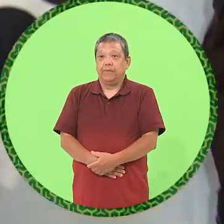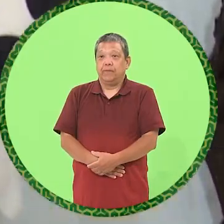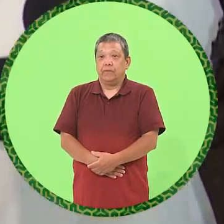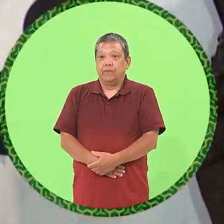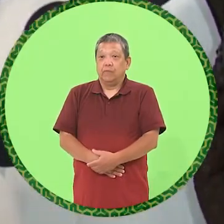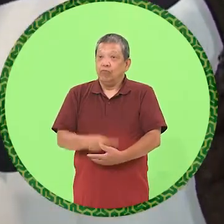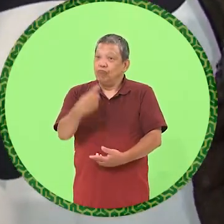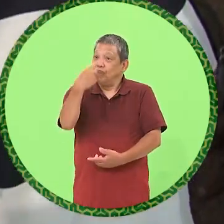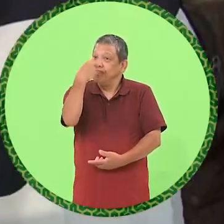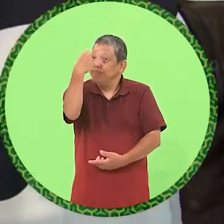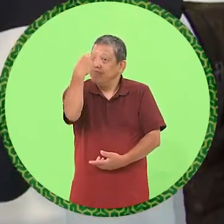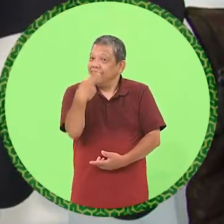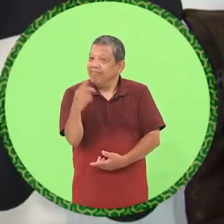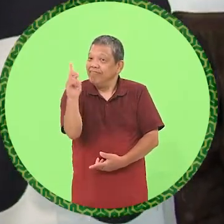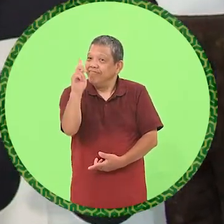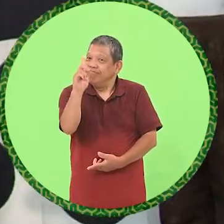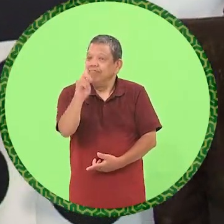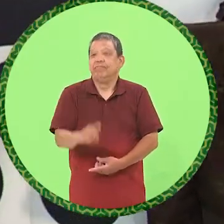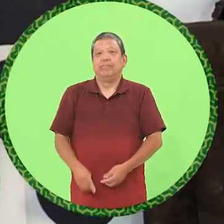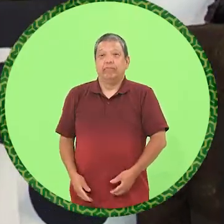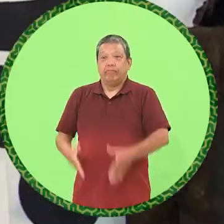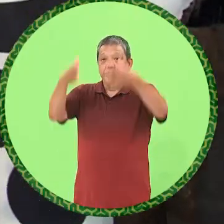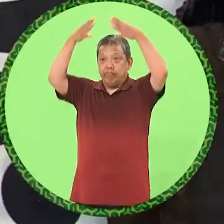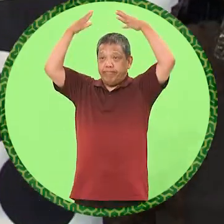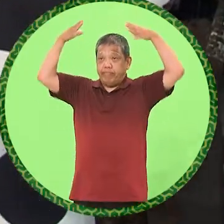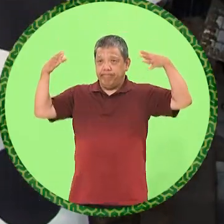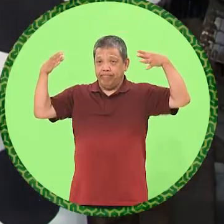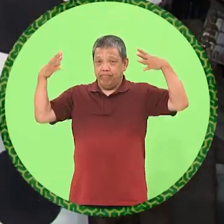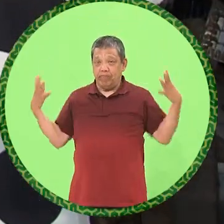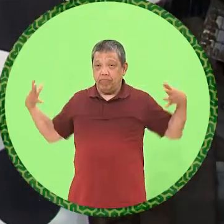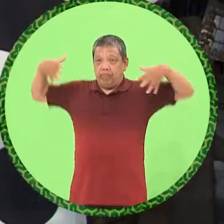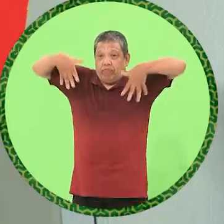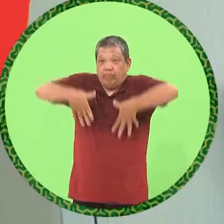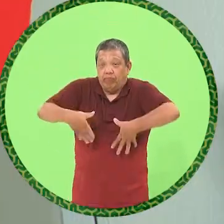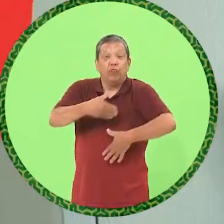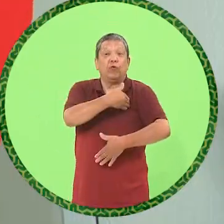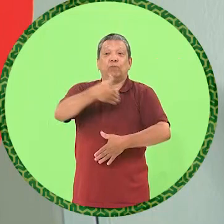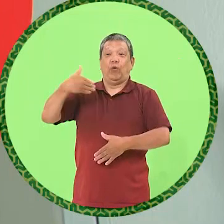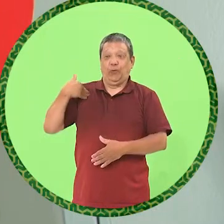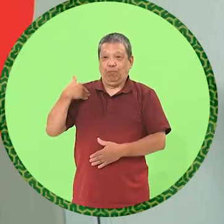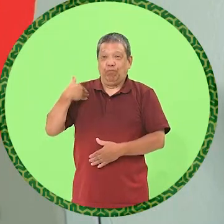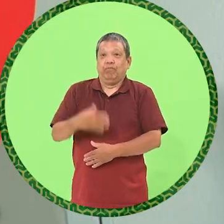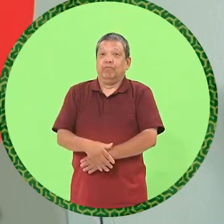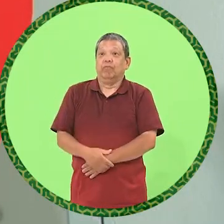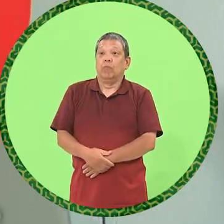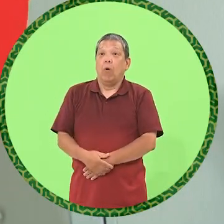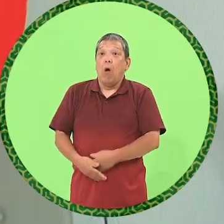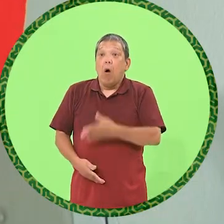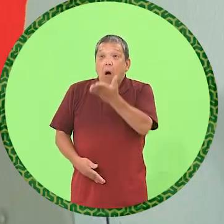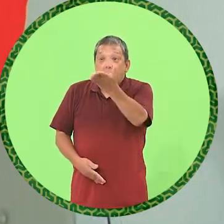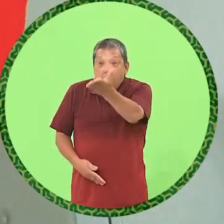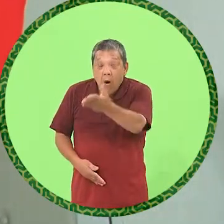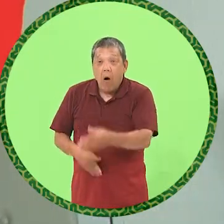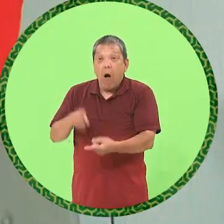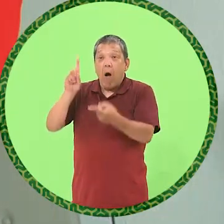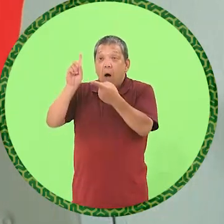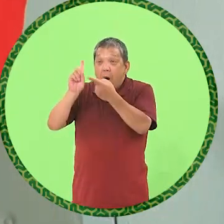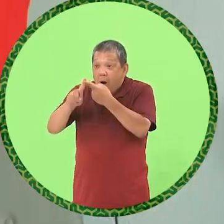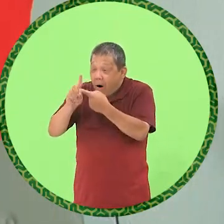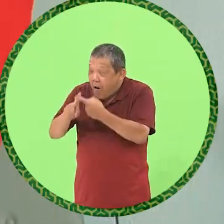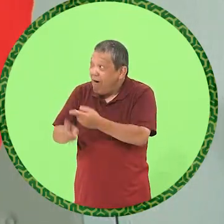どうですか、これイベントの時に試着できるそうですよ。 お主、なかなか似合っておるの。